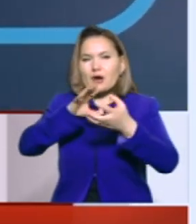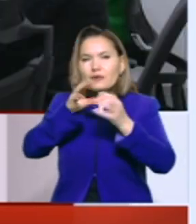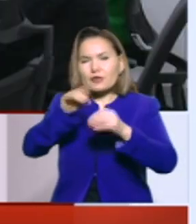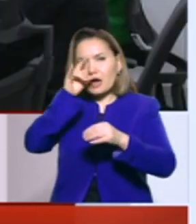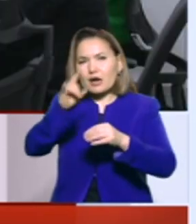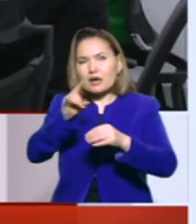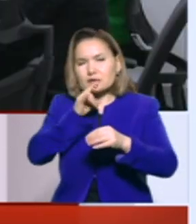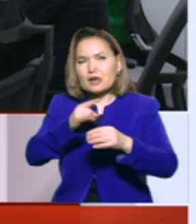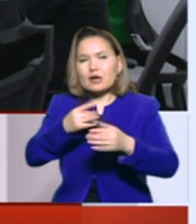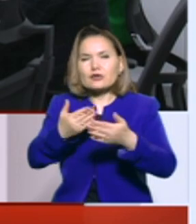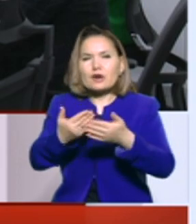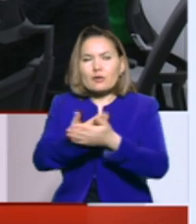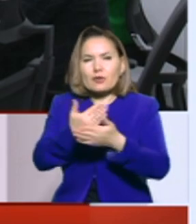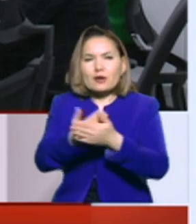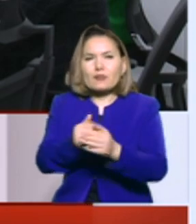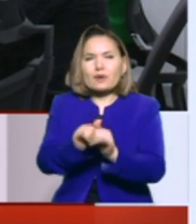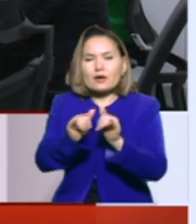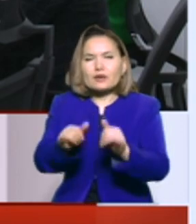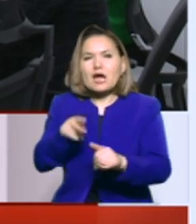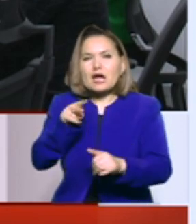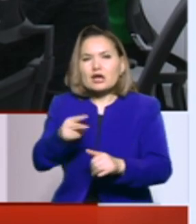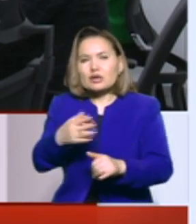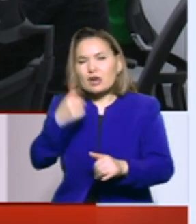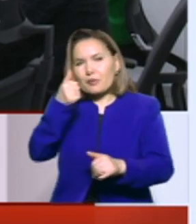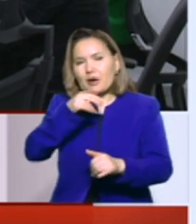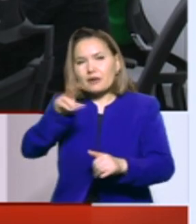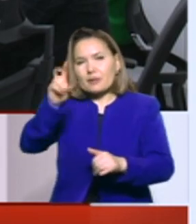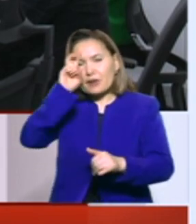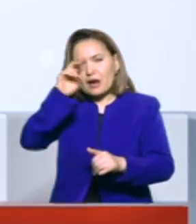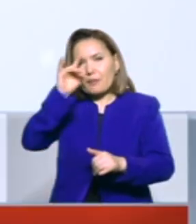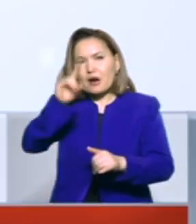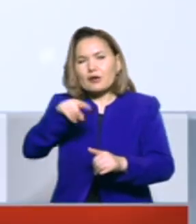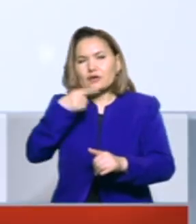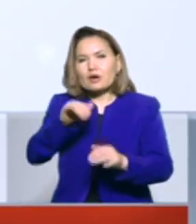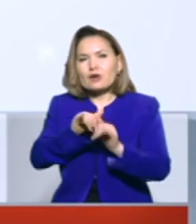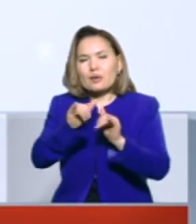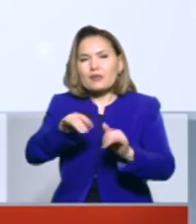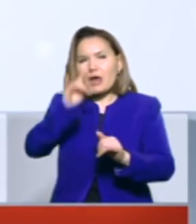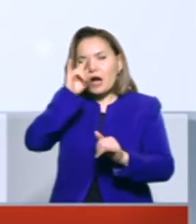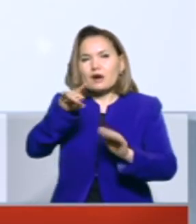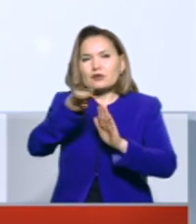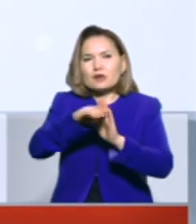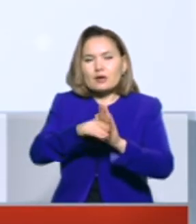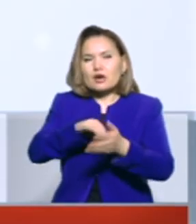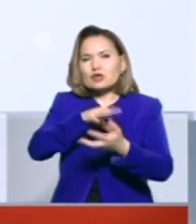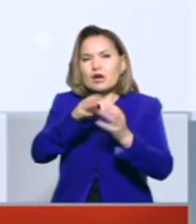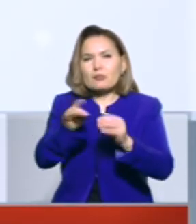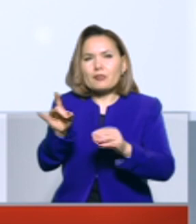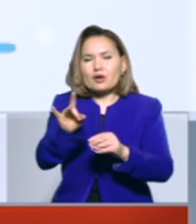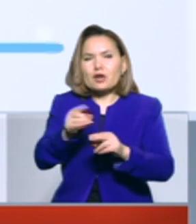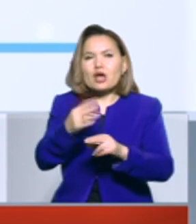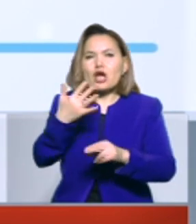өнім көлемі артады. 2025 жылдан бастап мемлекеттік тілдегі отандық өнімнің жалпы көлемі